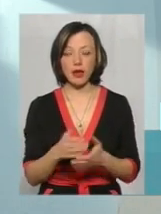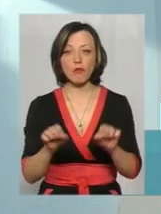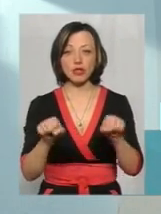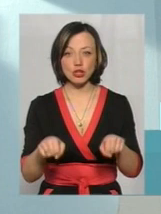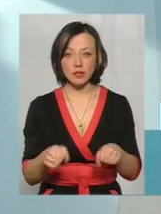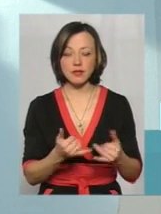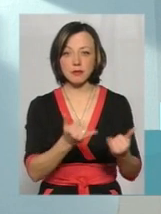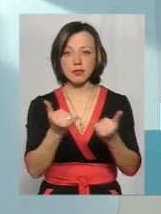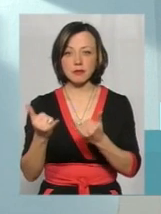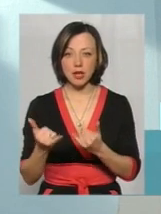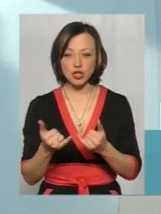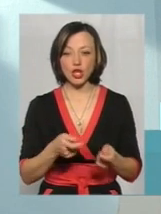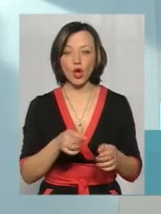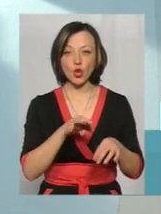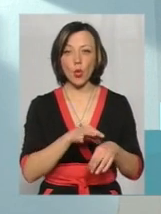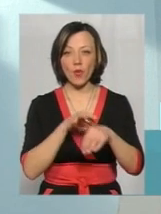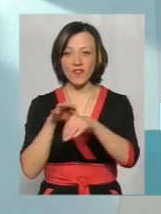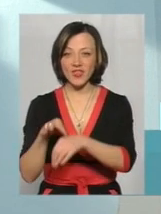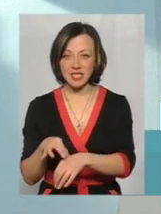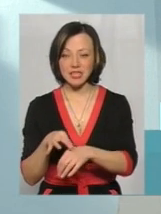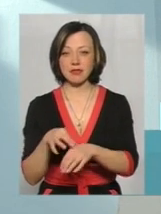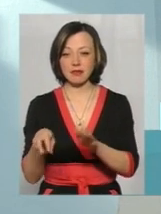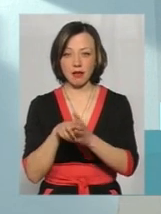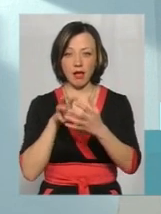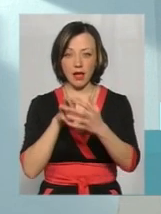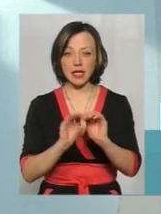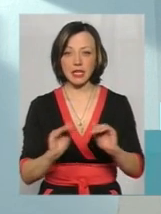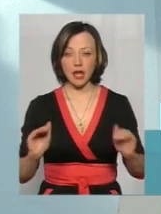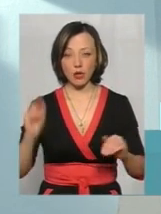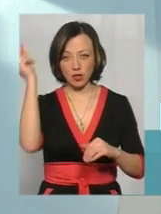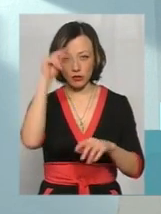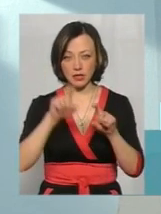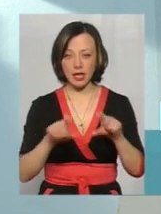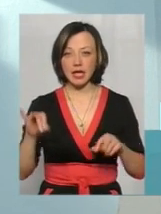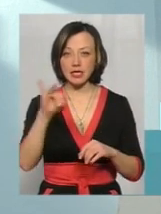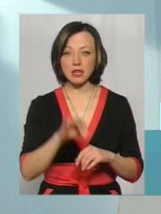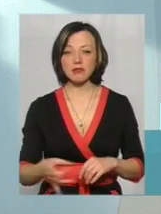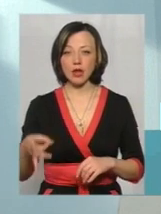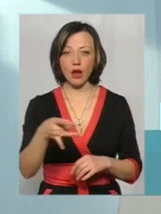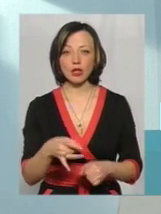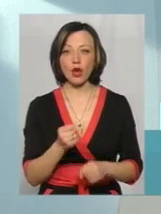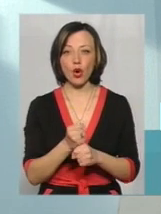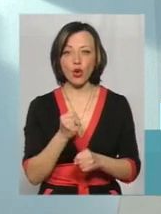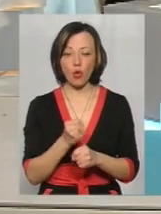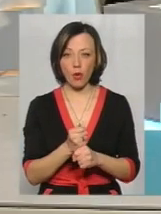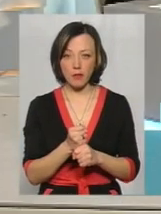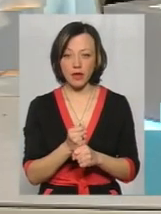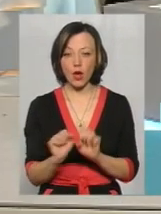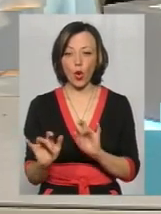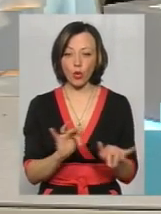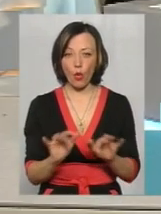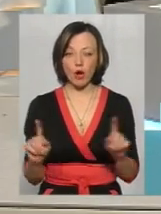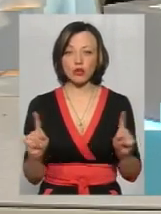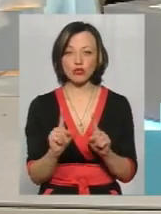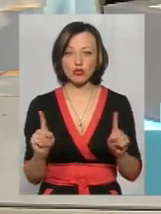можливість забезпечити довіз дітей до навчального закладу. Крім того, Ізяславський район робить кроки для того,